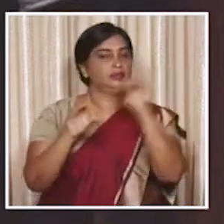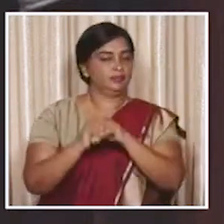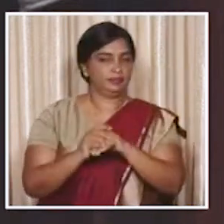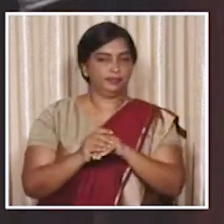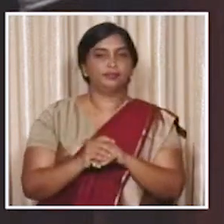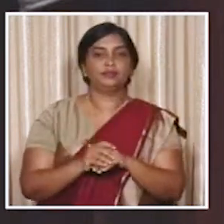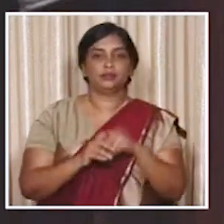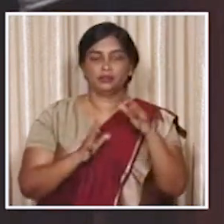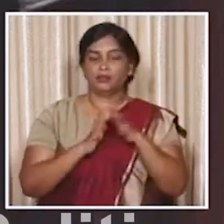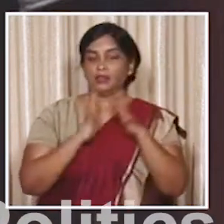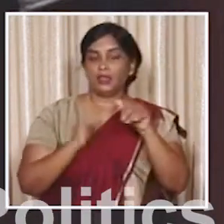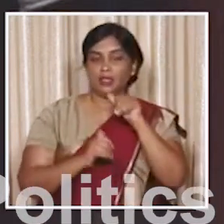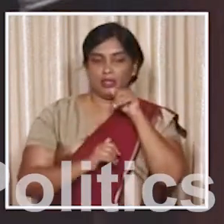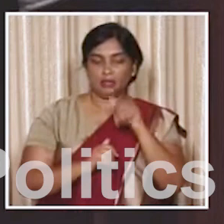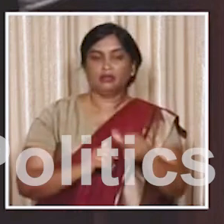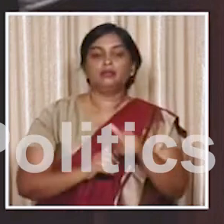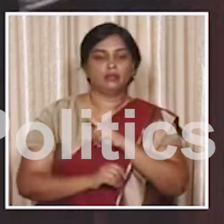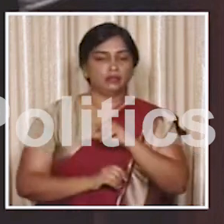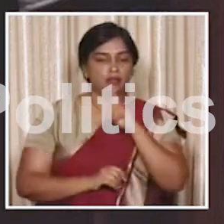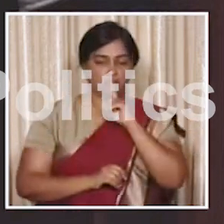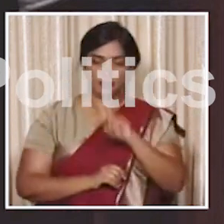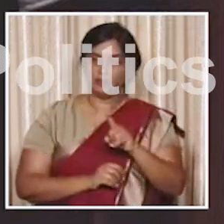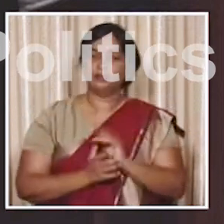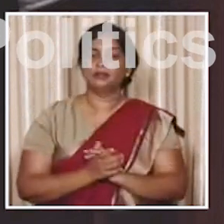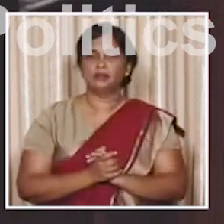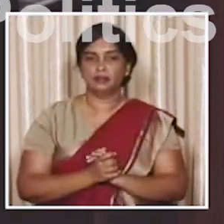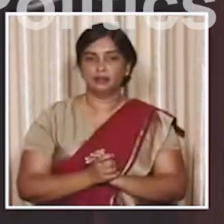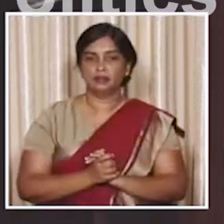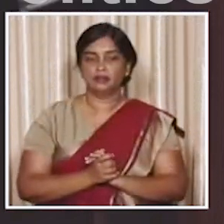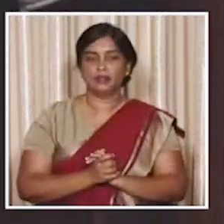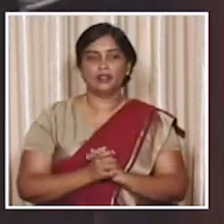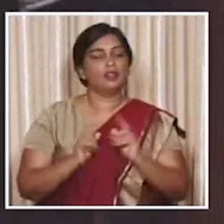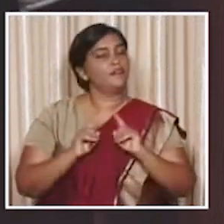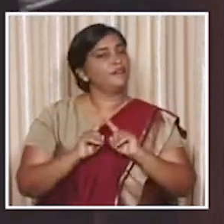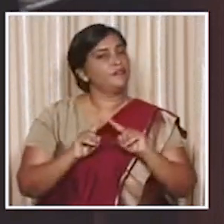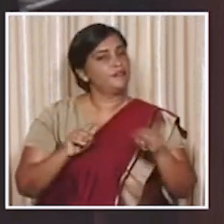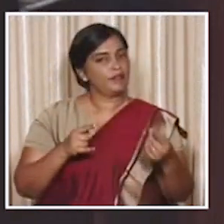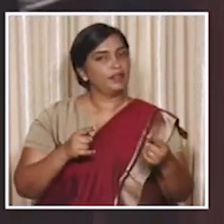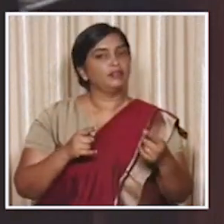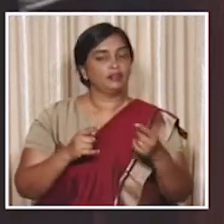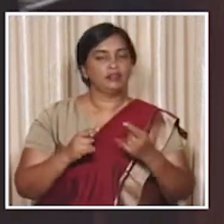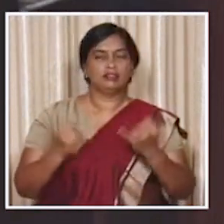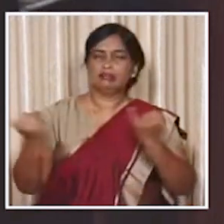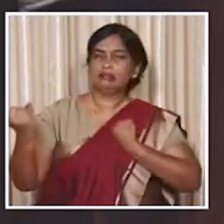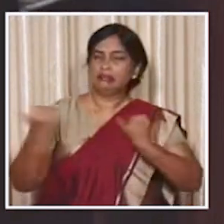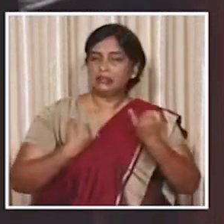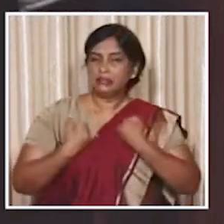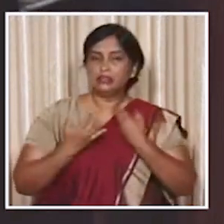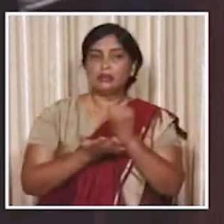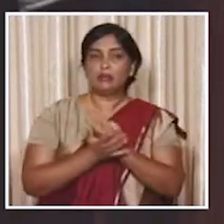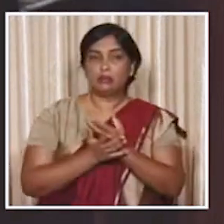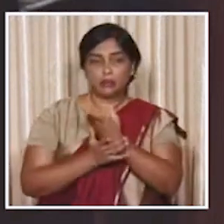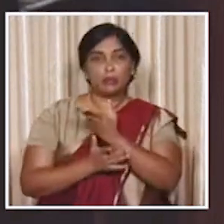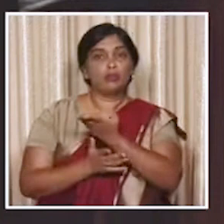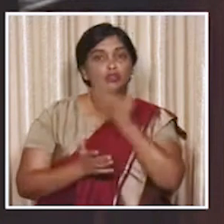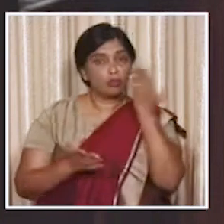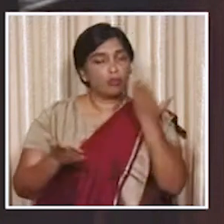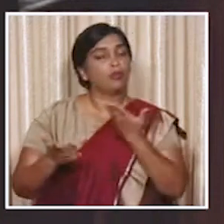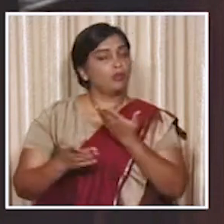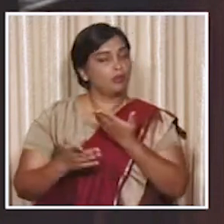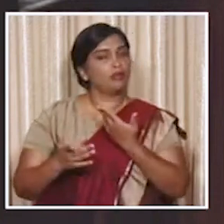එතුමා ඒක බොහොම පෑදීලිව නිර්ලෝභීව කියනවා. වෙනත් මා විවේචනය කරපු ශ්‍රී ලංකා පොදු ජන පෙරමුණට පුළුවන්